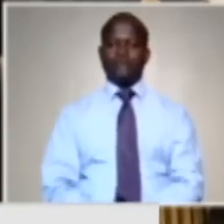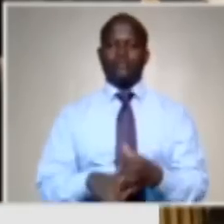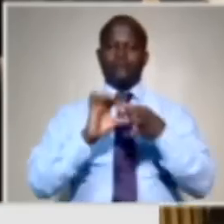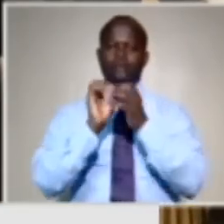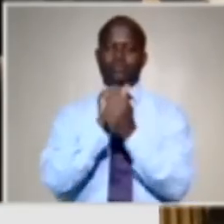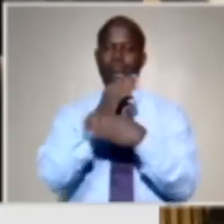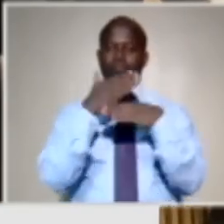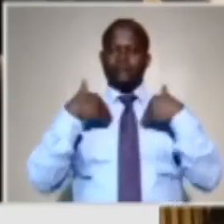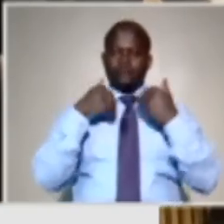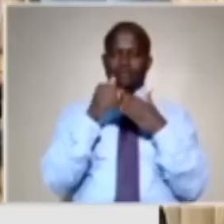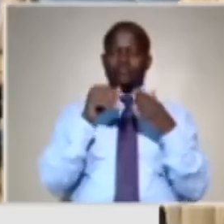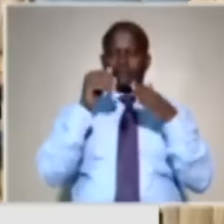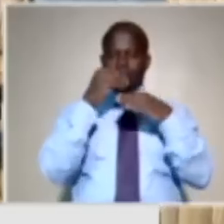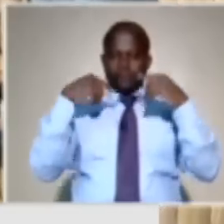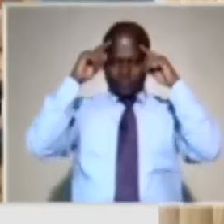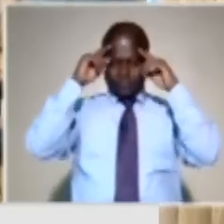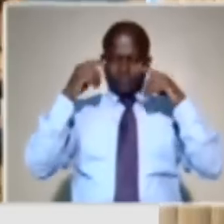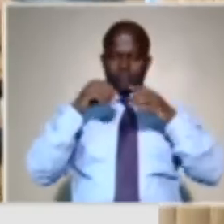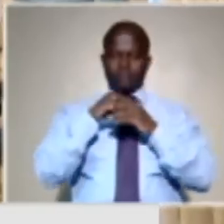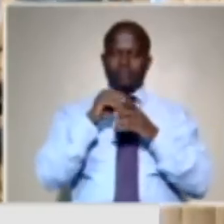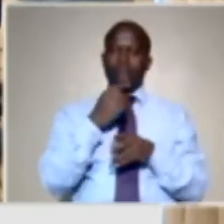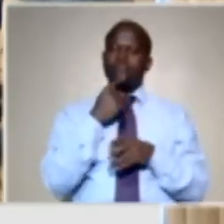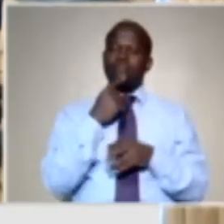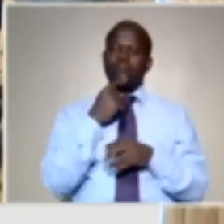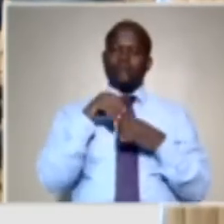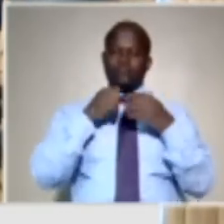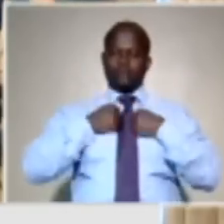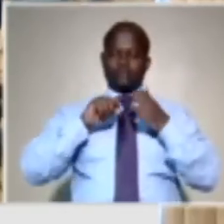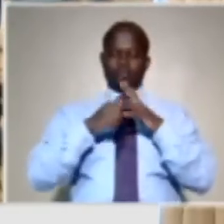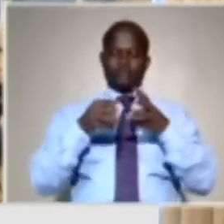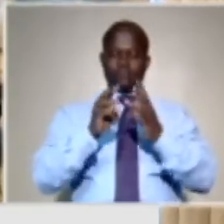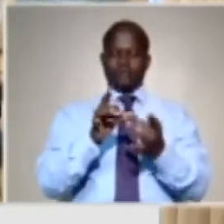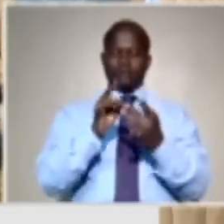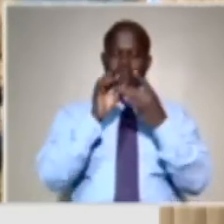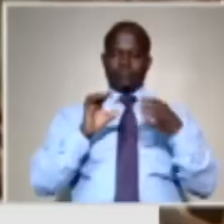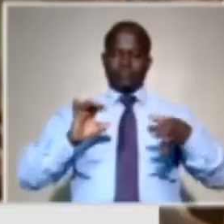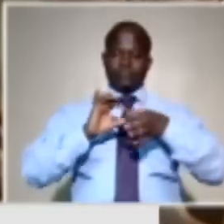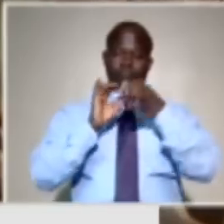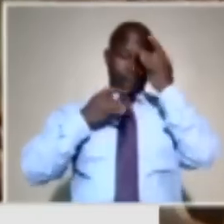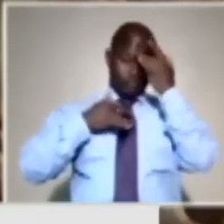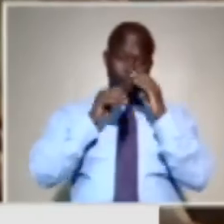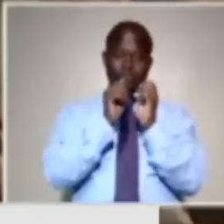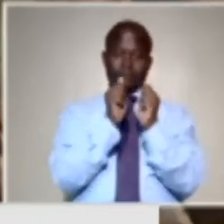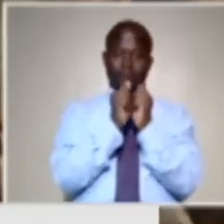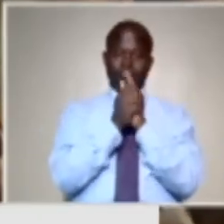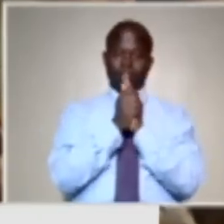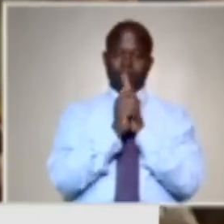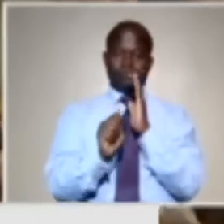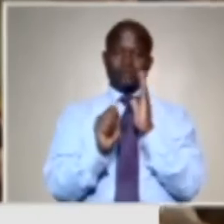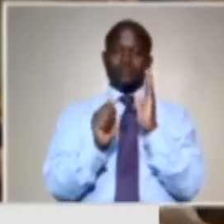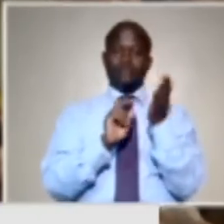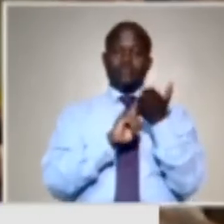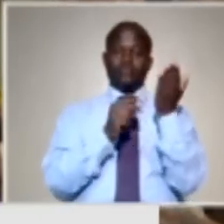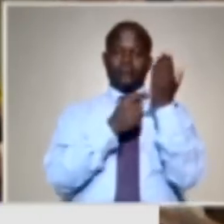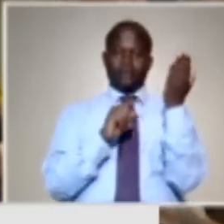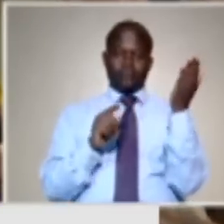Kufatanye na Minisiteri y'Ubuzima na Kaminuza yo muri Finland mu Rwanda harimo gutangizwa uburyo budasanzwe bwo guhuza abarwayi n'inzobere muri uru rwego hifashijwe